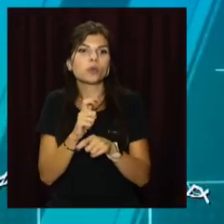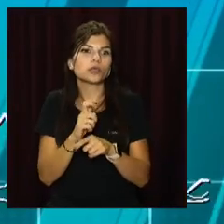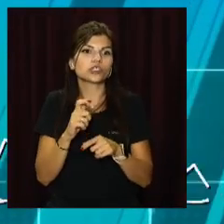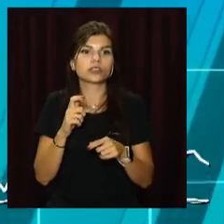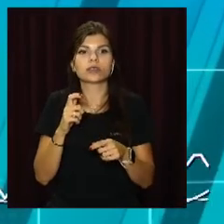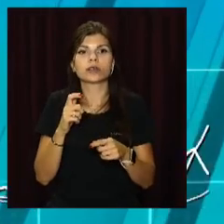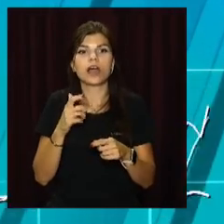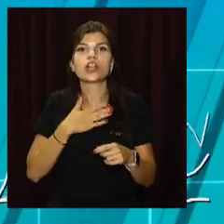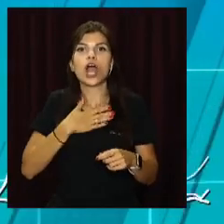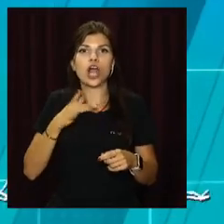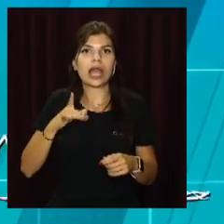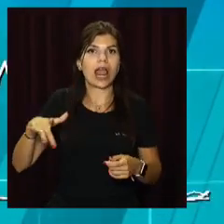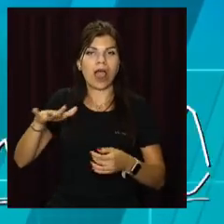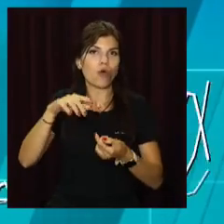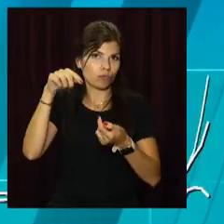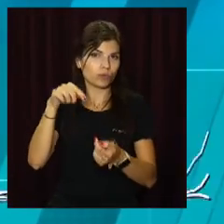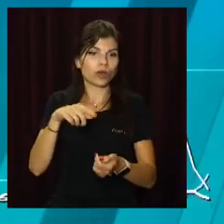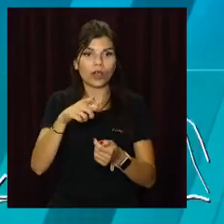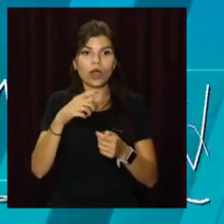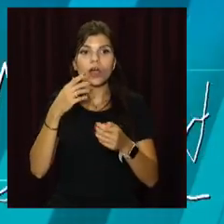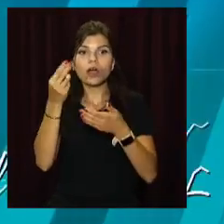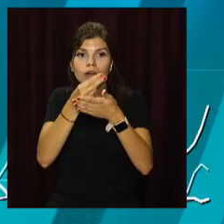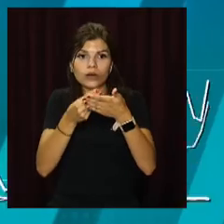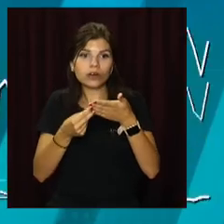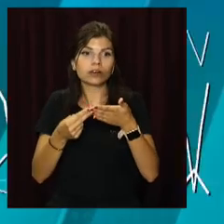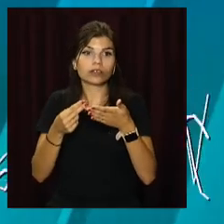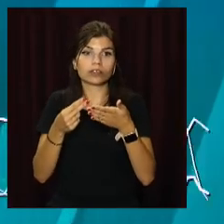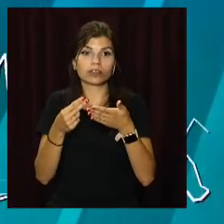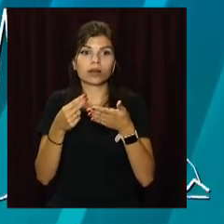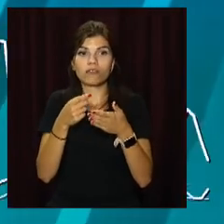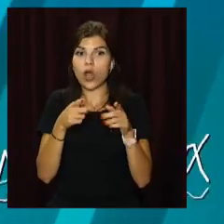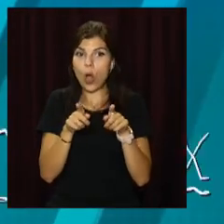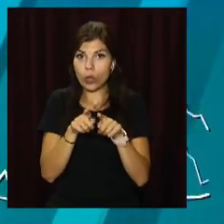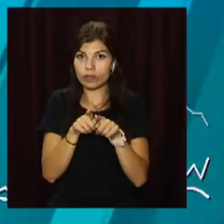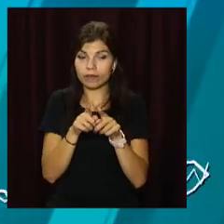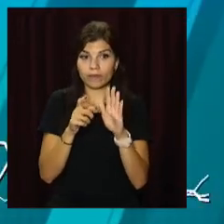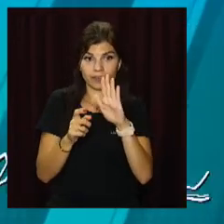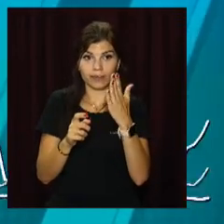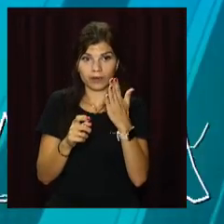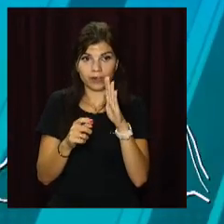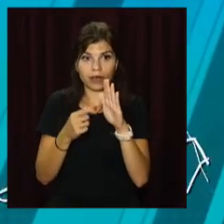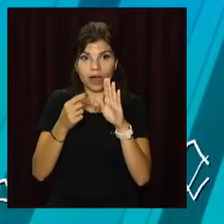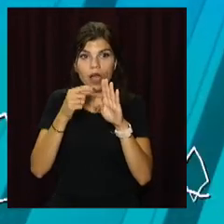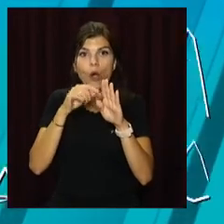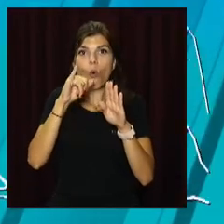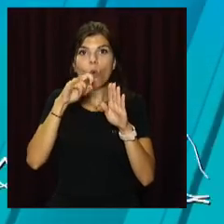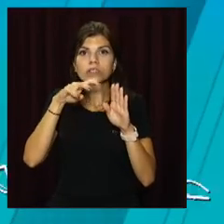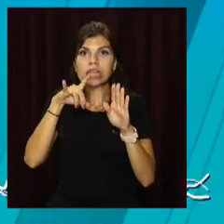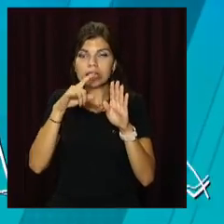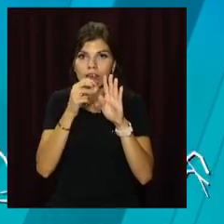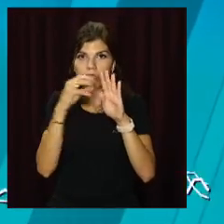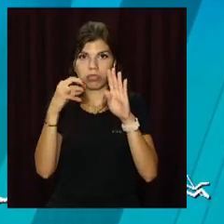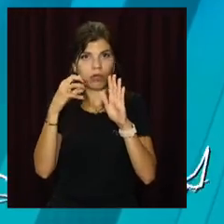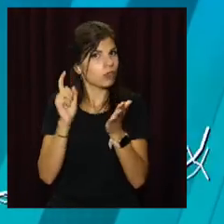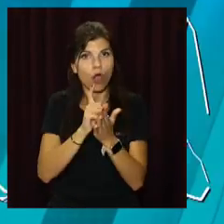притаманні нашому регіону. В рушникових швах, що ліцо, що ізнанка однакова, узлов, звісно, не повинно бути ні в